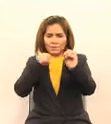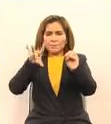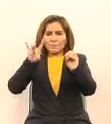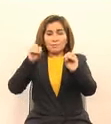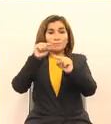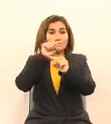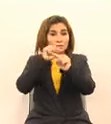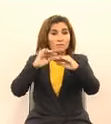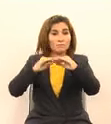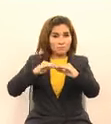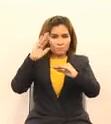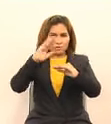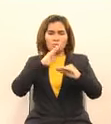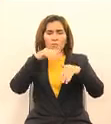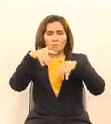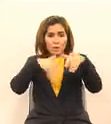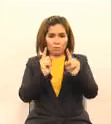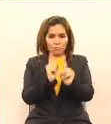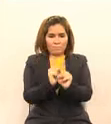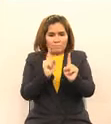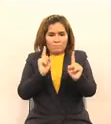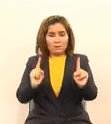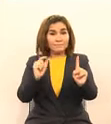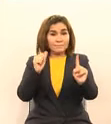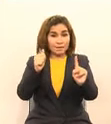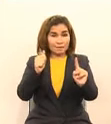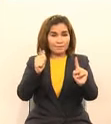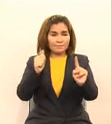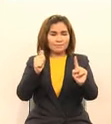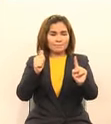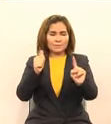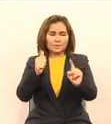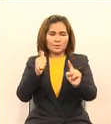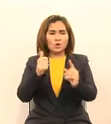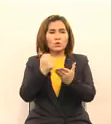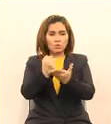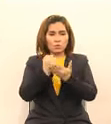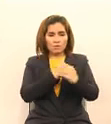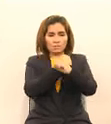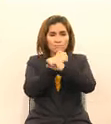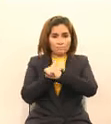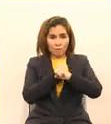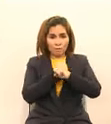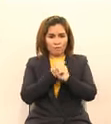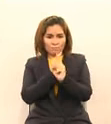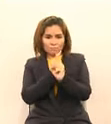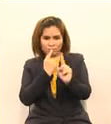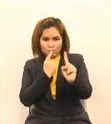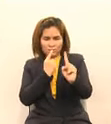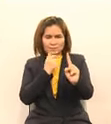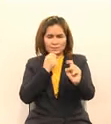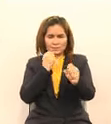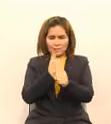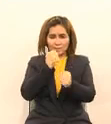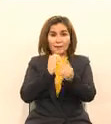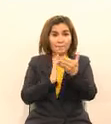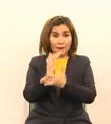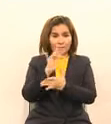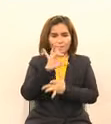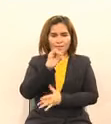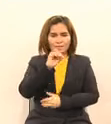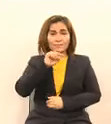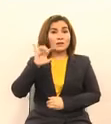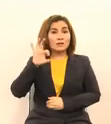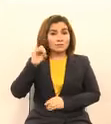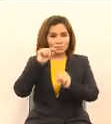ไปถ้าเกิดคนไทยสามารถอยู่ห่างเว้นระยะห่างและทำการสร้างระยะห่างแบบนี้ได้มากกว่า 80-90% โอกา